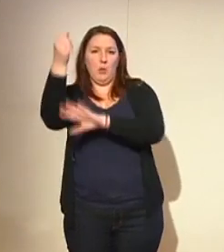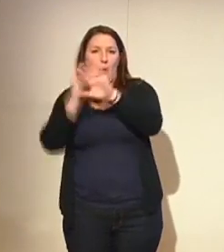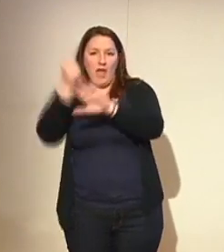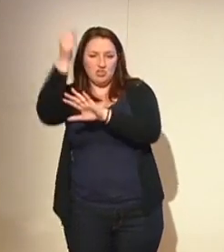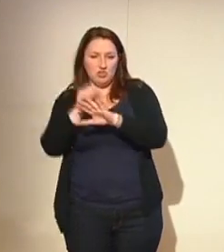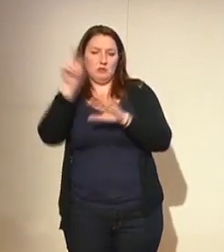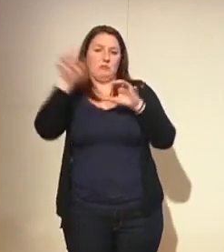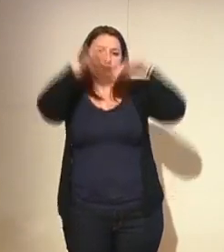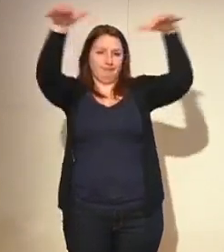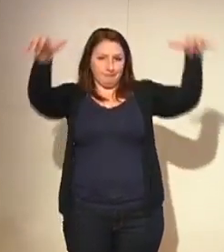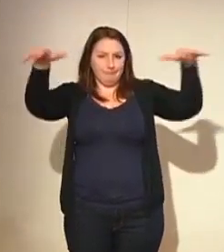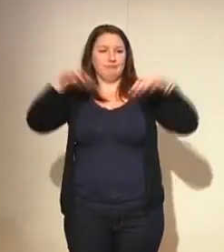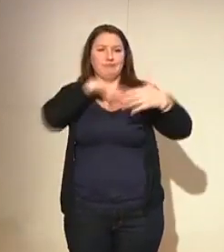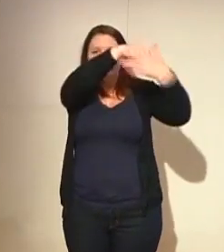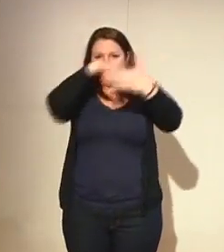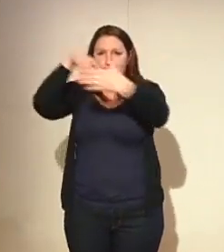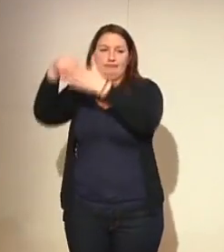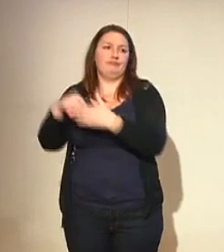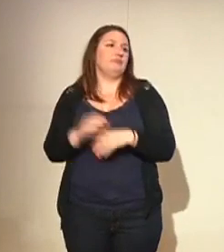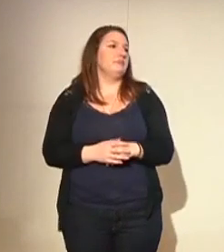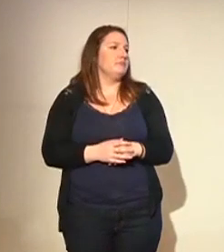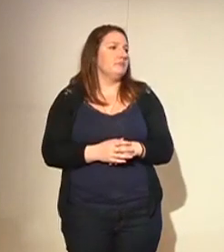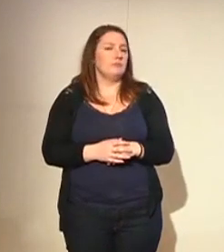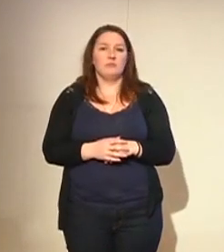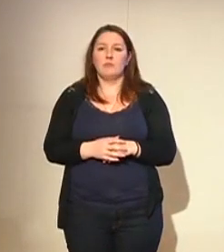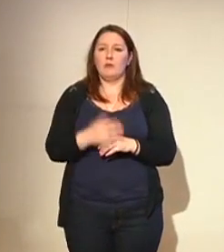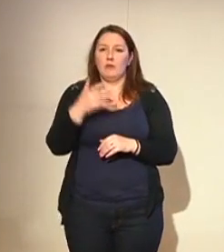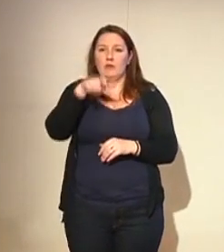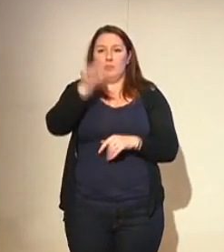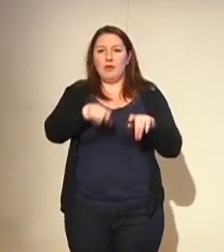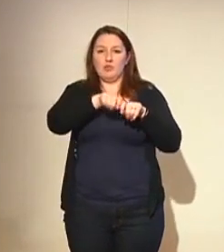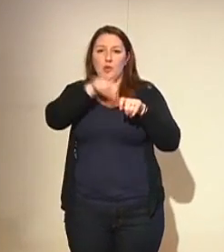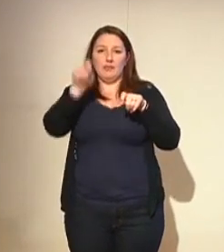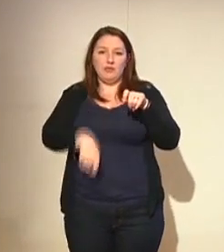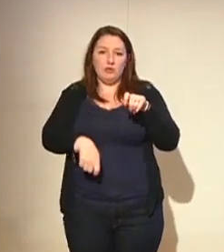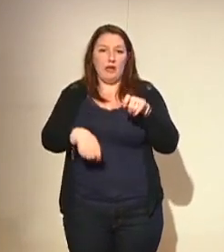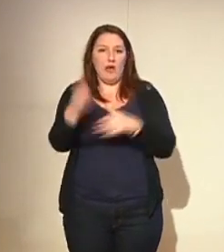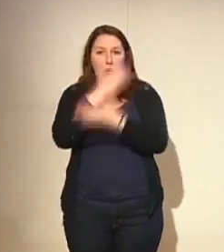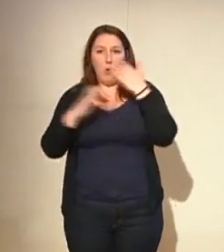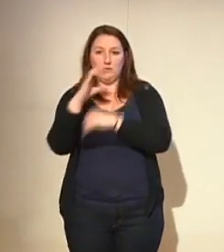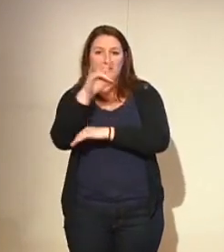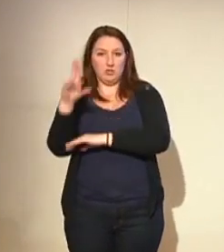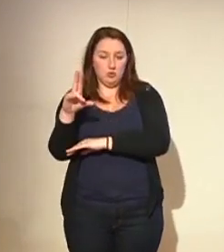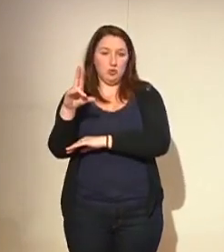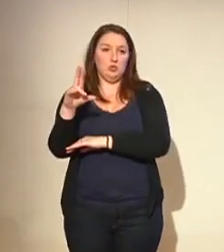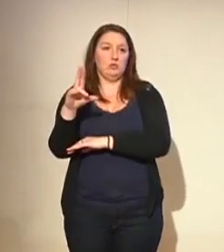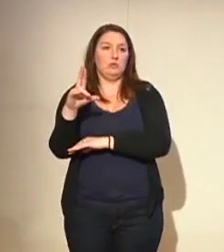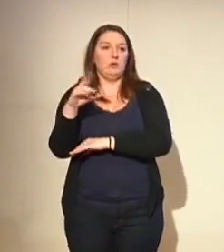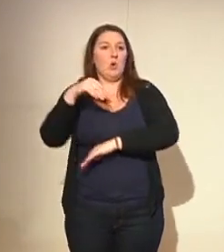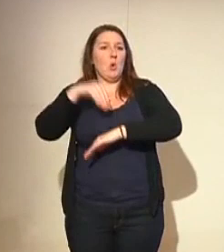d'Uriage donc il y a un titulaire pour le au CHU au conseil de